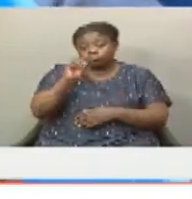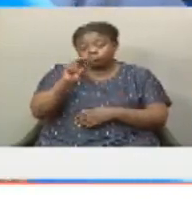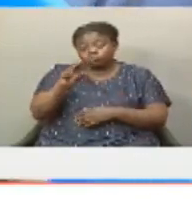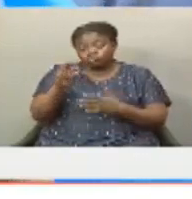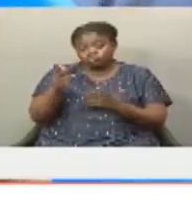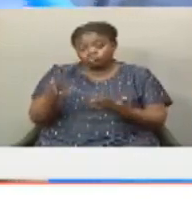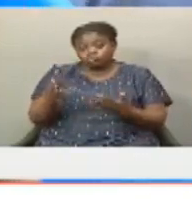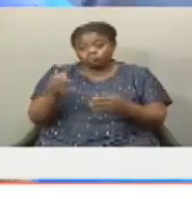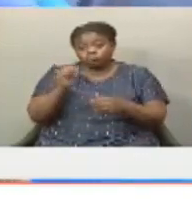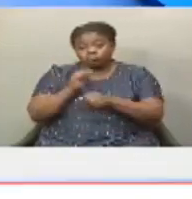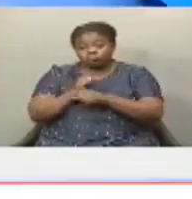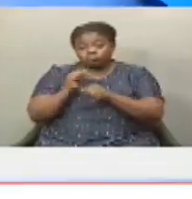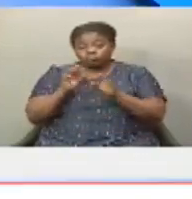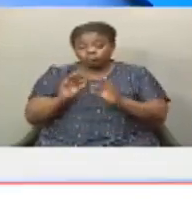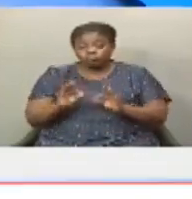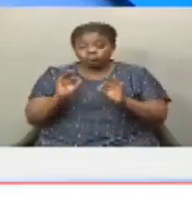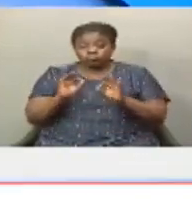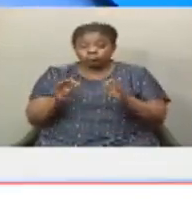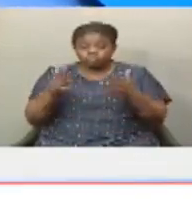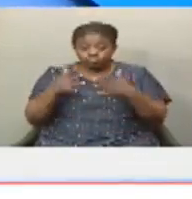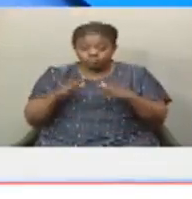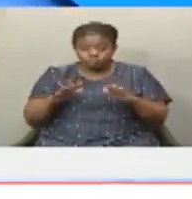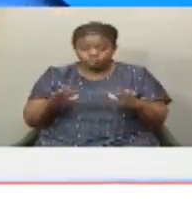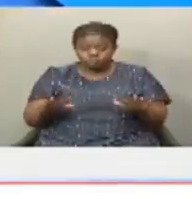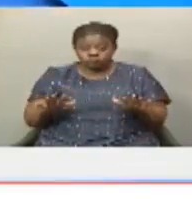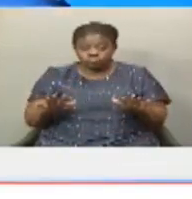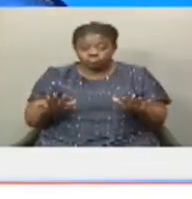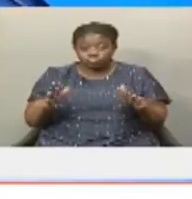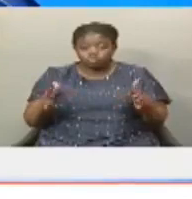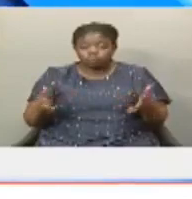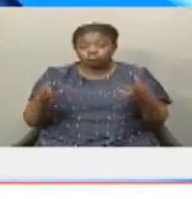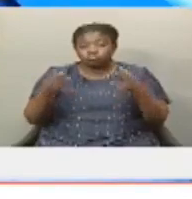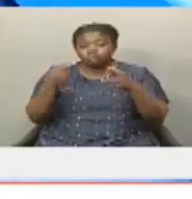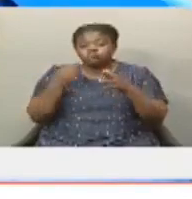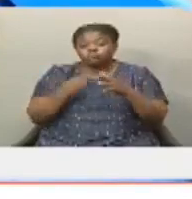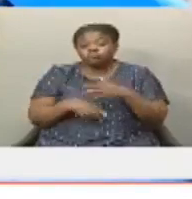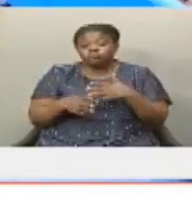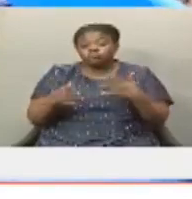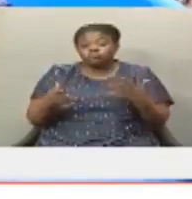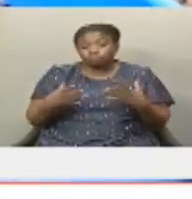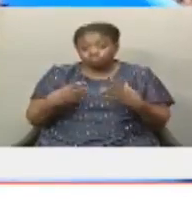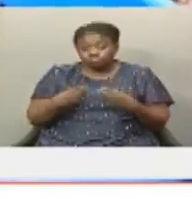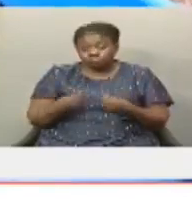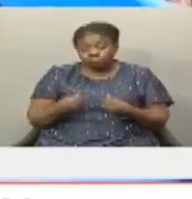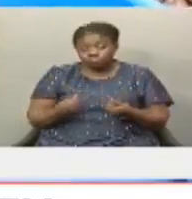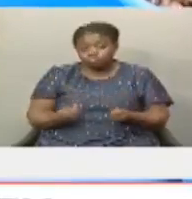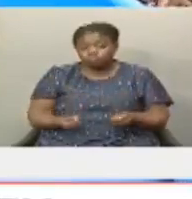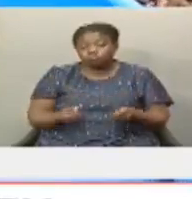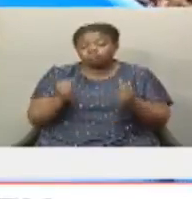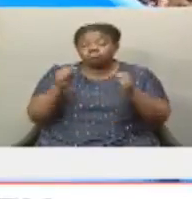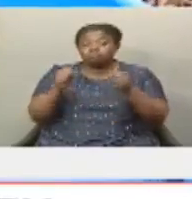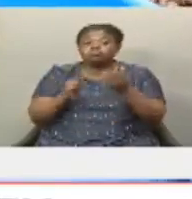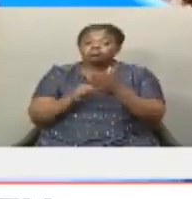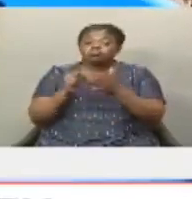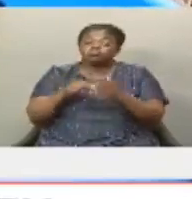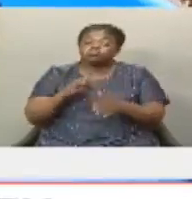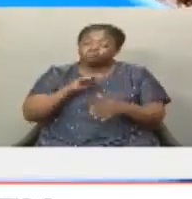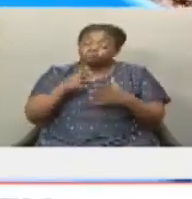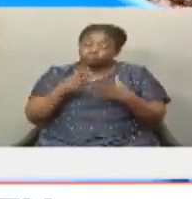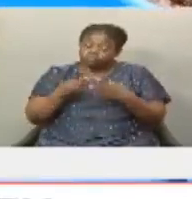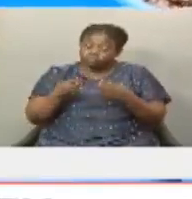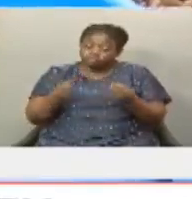yeekola omulimu smart. Bwe tumala okusalasala ekiddako entangawuuzi yaffe kugikazaako, osobola okukozesa dryer yaffe